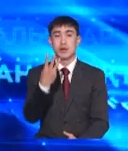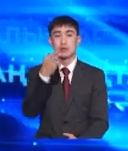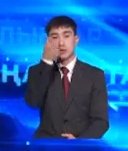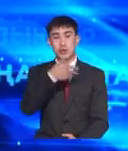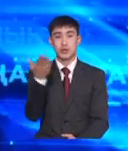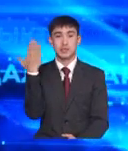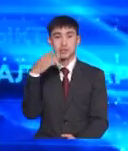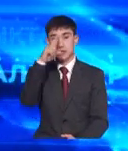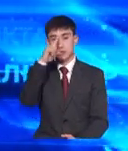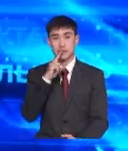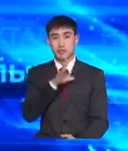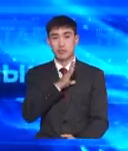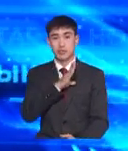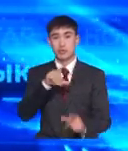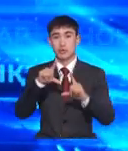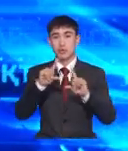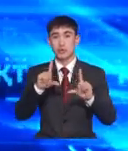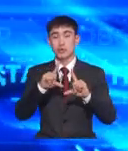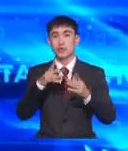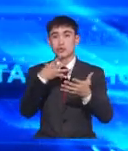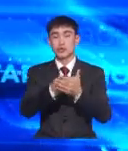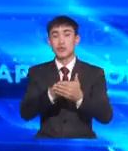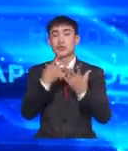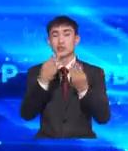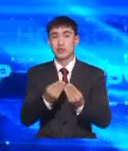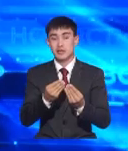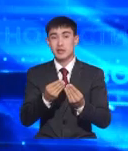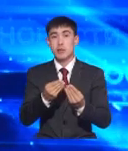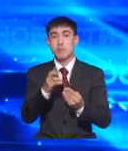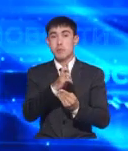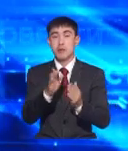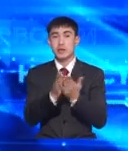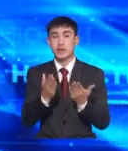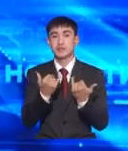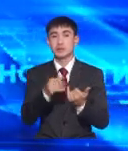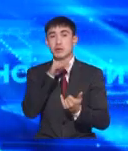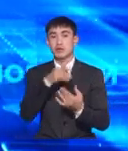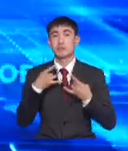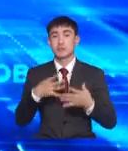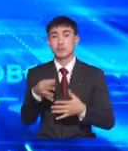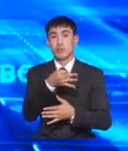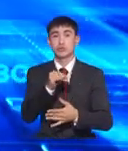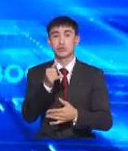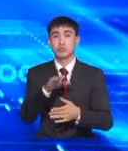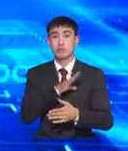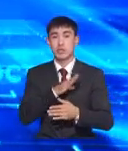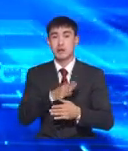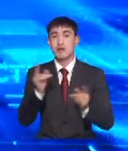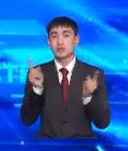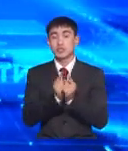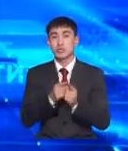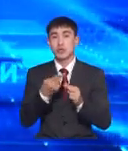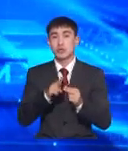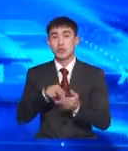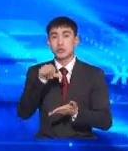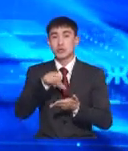3 года назад в Казахстане был учреждён День библиотекаря в честь профессионального праздника в области жцо состоялась торжественная встреча в